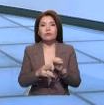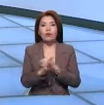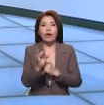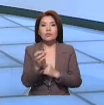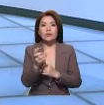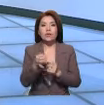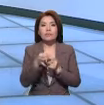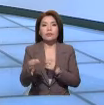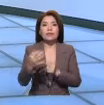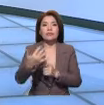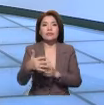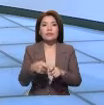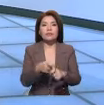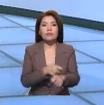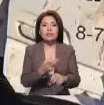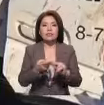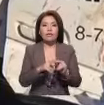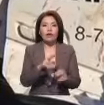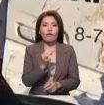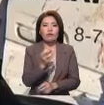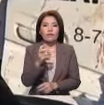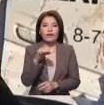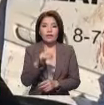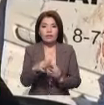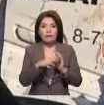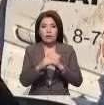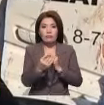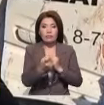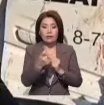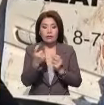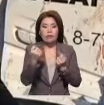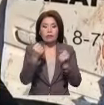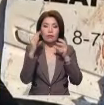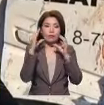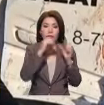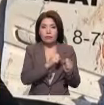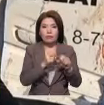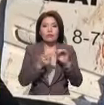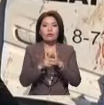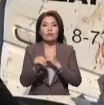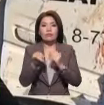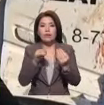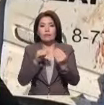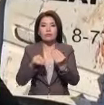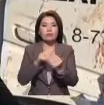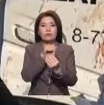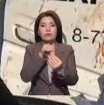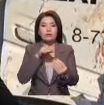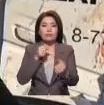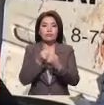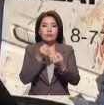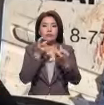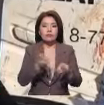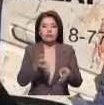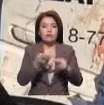50 шақырымда жерде болған Volkswagen жеңіл автокөлігінің жүргізушісі қалғып кетіп, жолдың қарсы бетіне шыққан деген болжам айтылды. Соққының